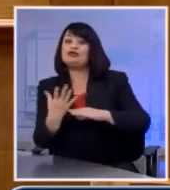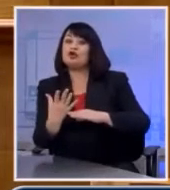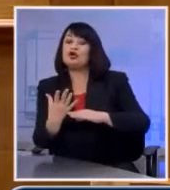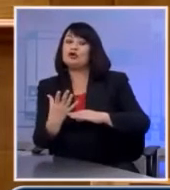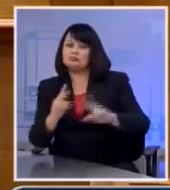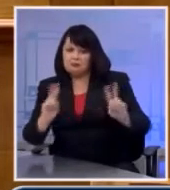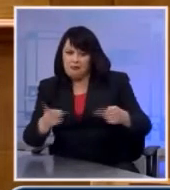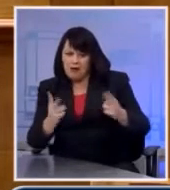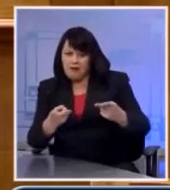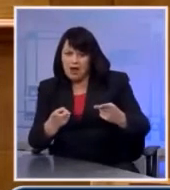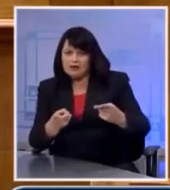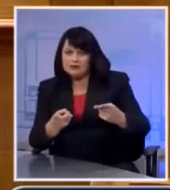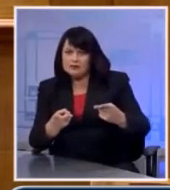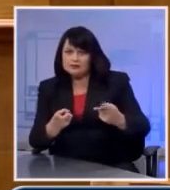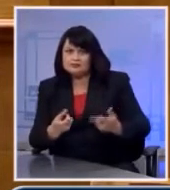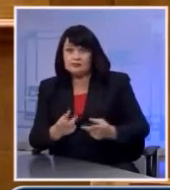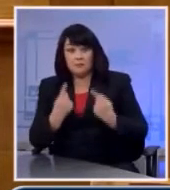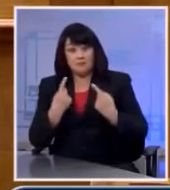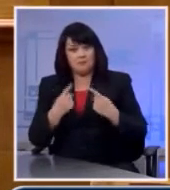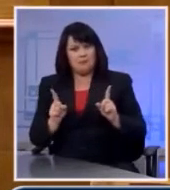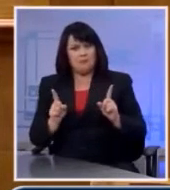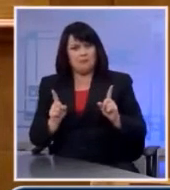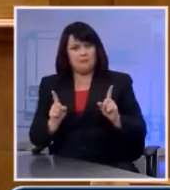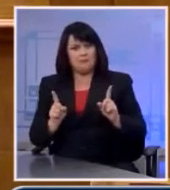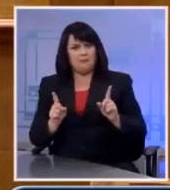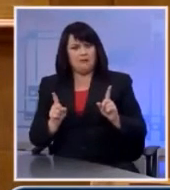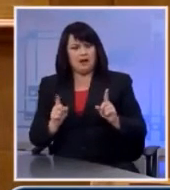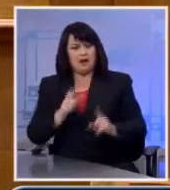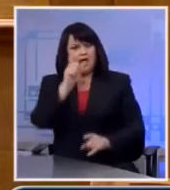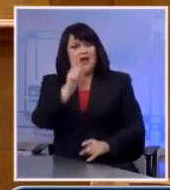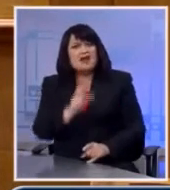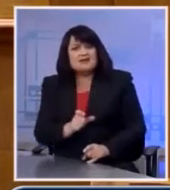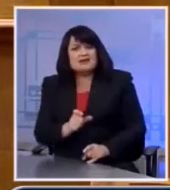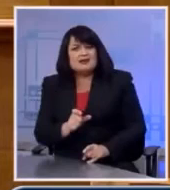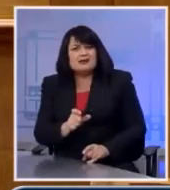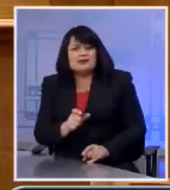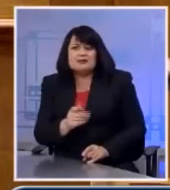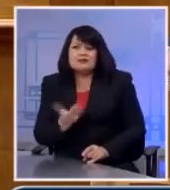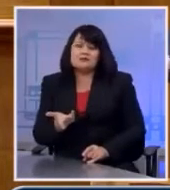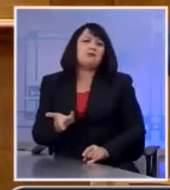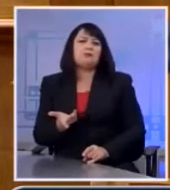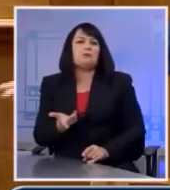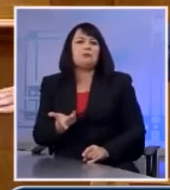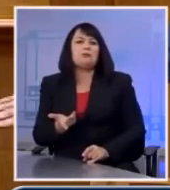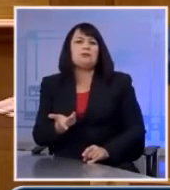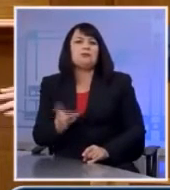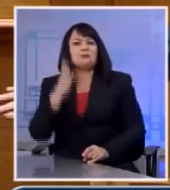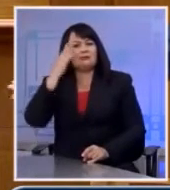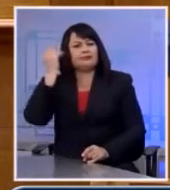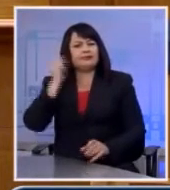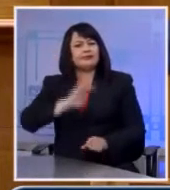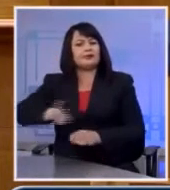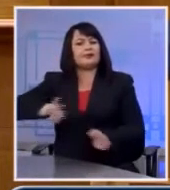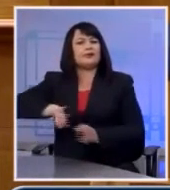Ξέρετε κάτι, μου φαίνεται λίγο παράξενο ότι είχατε την πολυτέλεια να τα ξεχάσετε